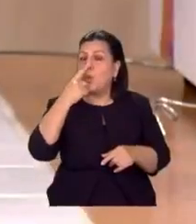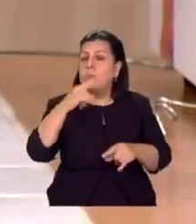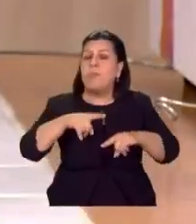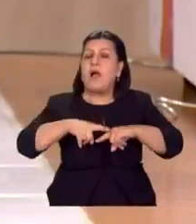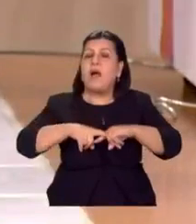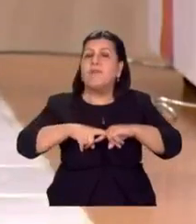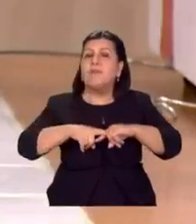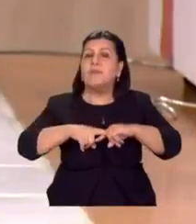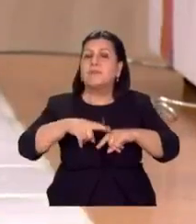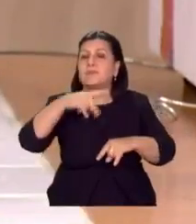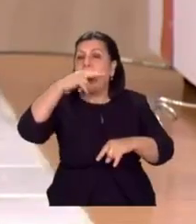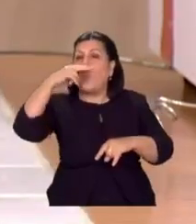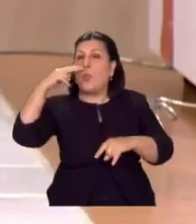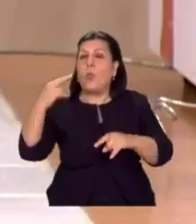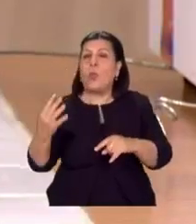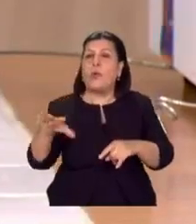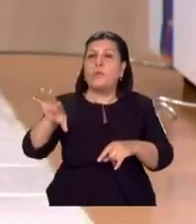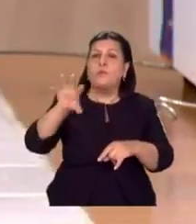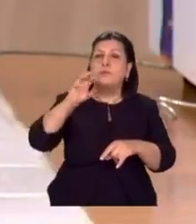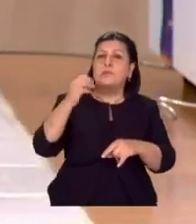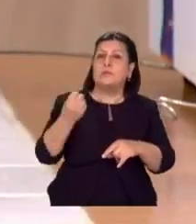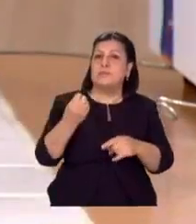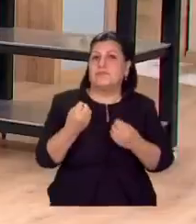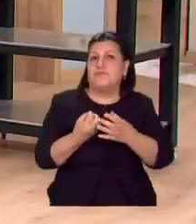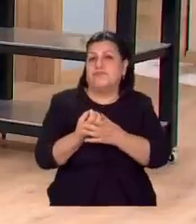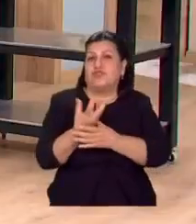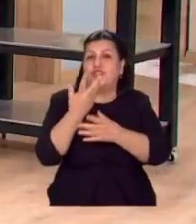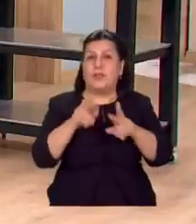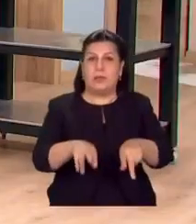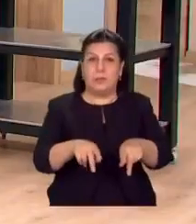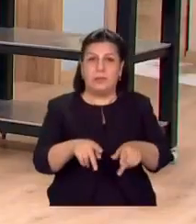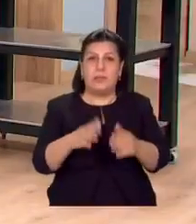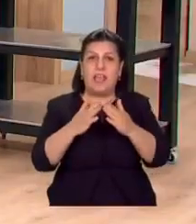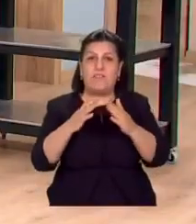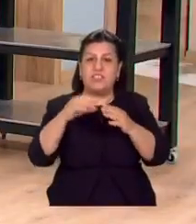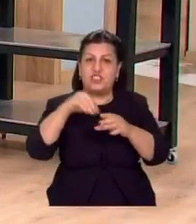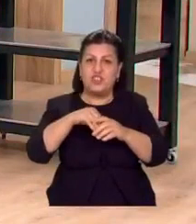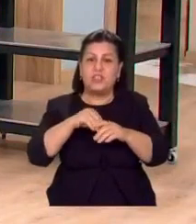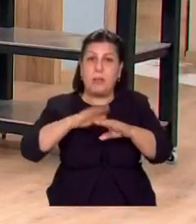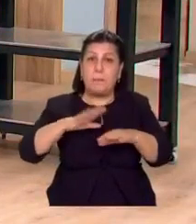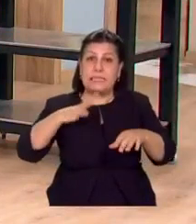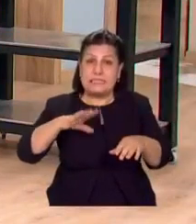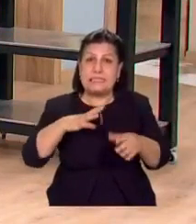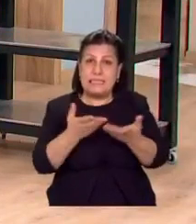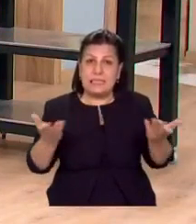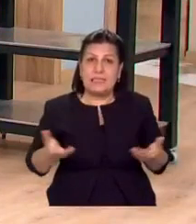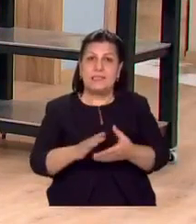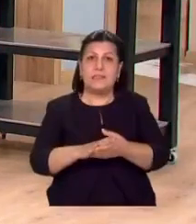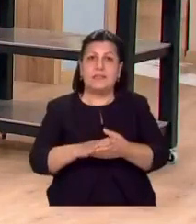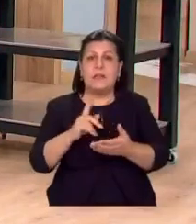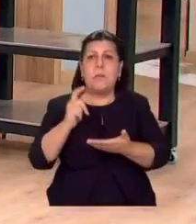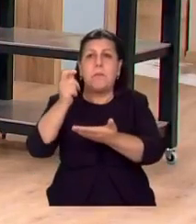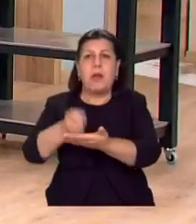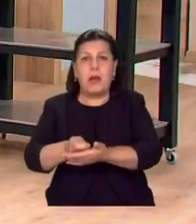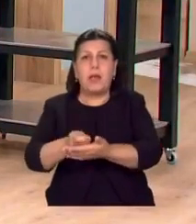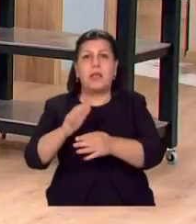adeta havuz kokusu gibi değişecek bunu yapan aletler var evlerimize kullanabilirsiniz onları ama kendisi yapmak isteyenler Hani öyle bir yatırım